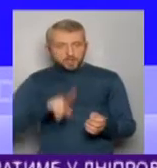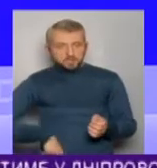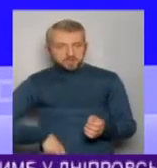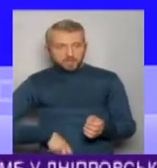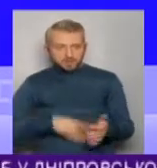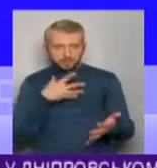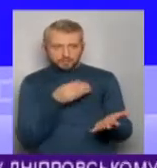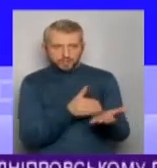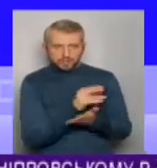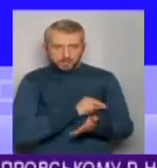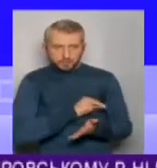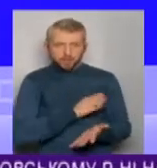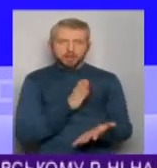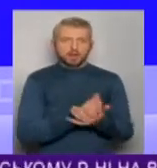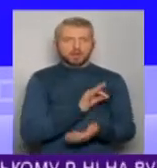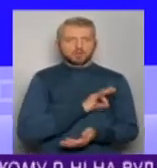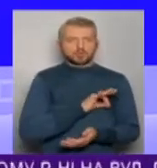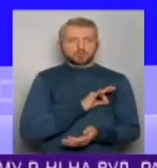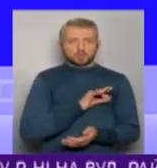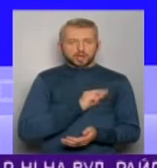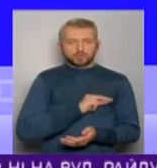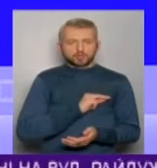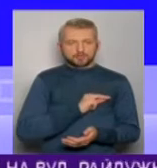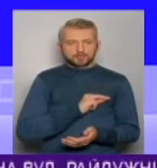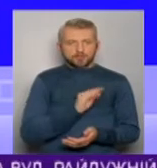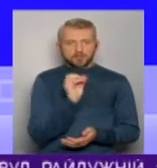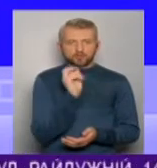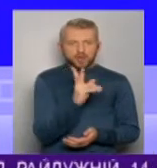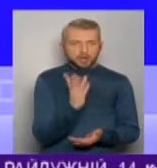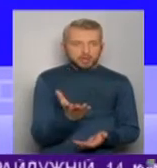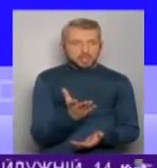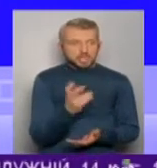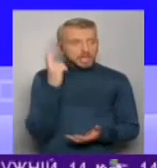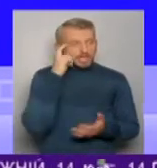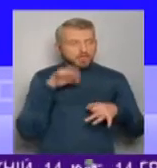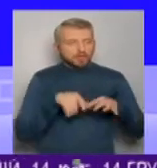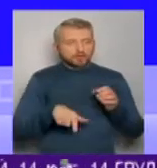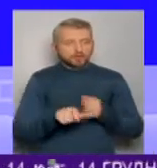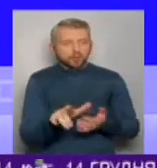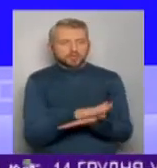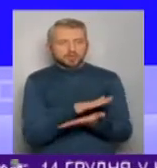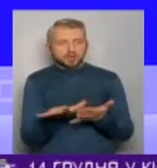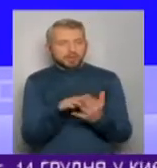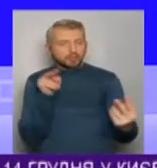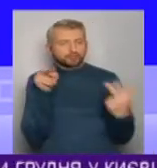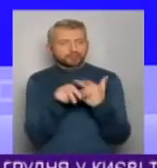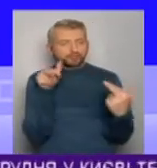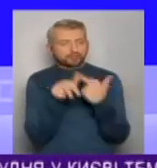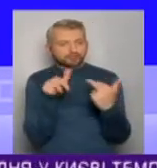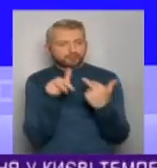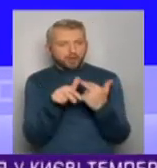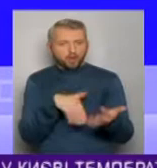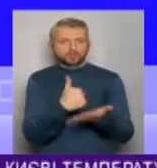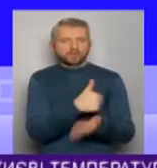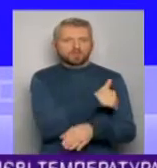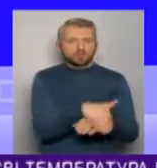Крім того, працюють нас експлуатуючі компанії, які «Київавтодор» в основному задіяні на прибирання магістральних основних вулиць міста Києва і